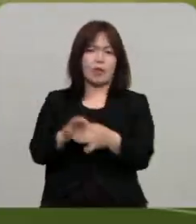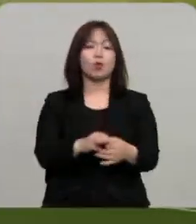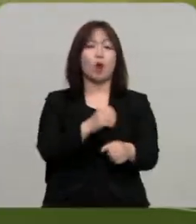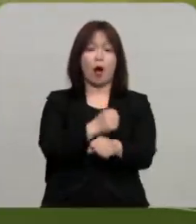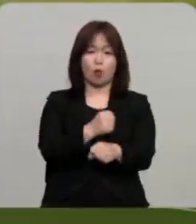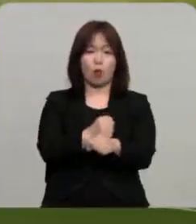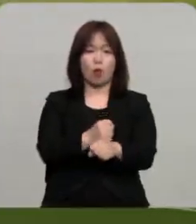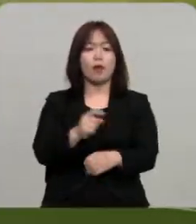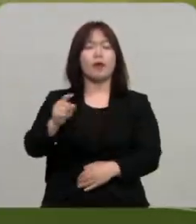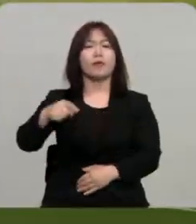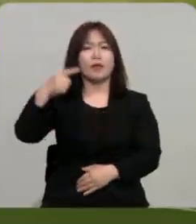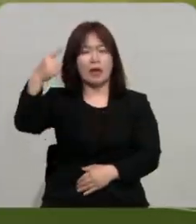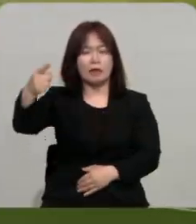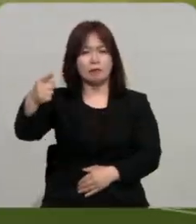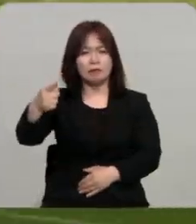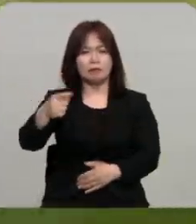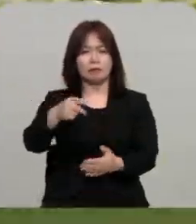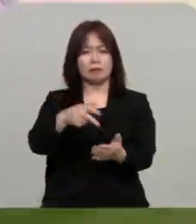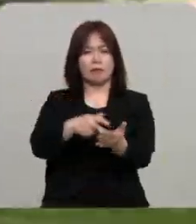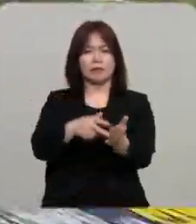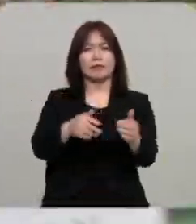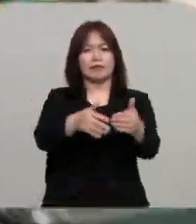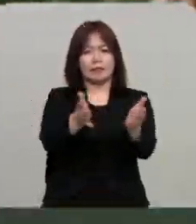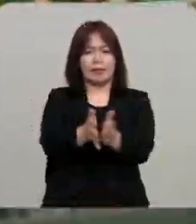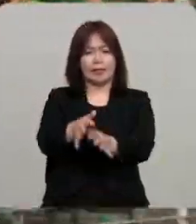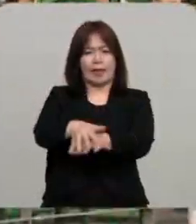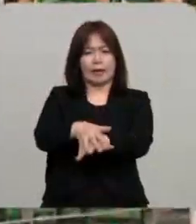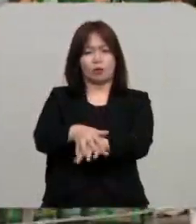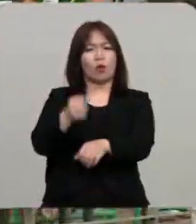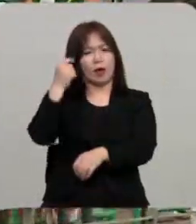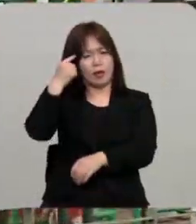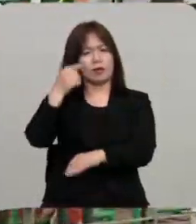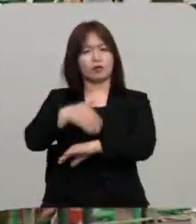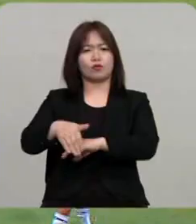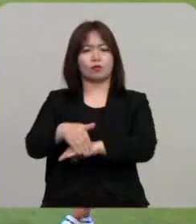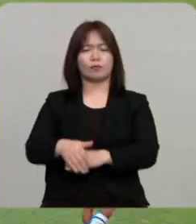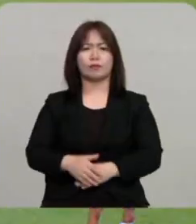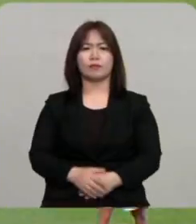실시하되 다음 단계는 단체 행동의 다른 행동을 하겠습니다.